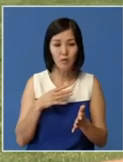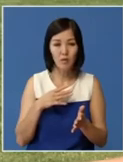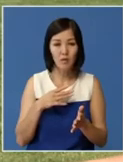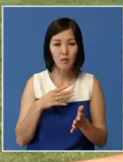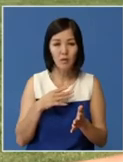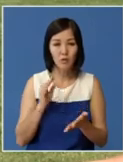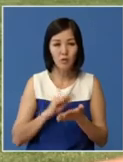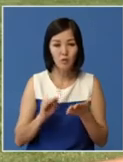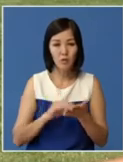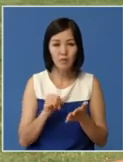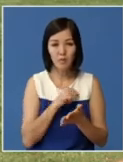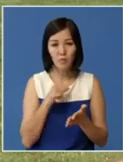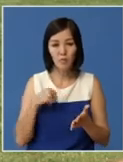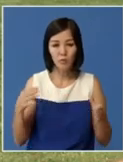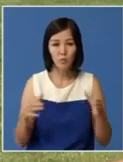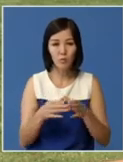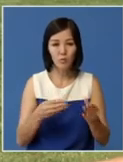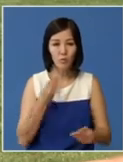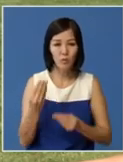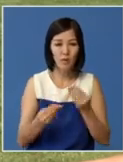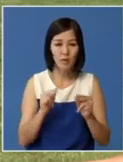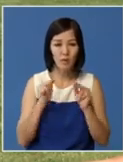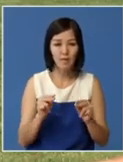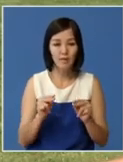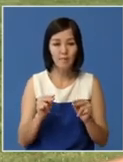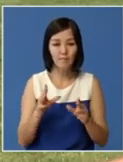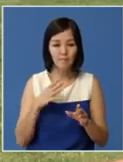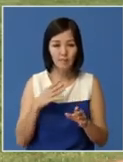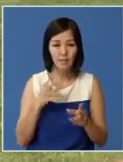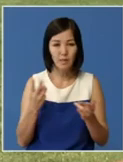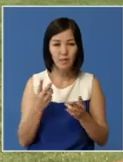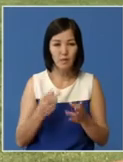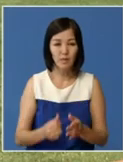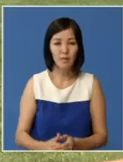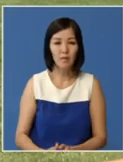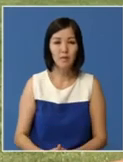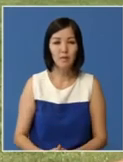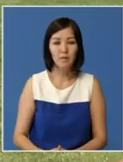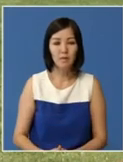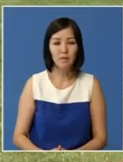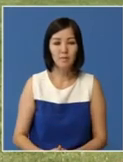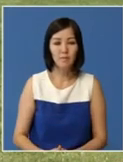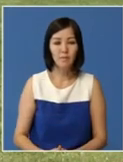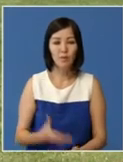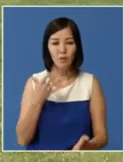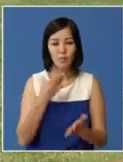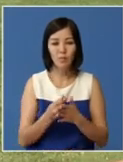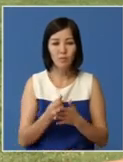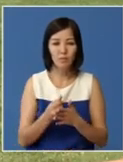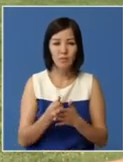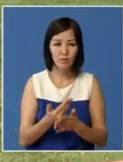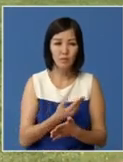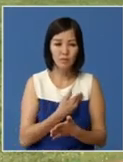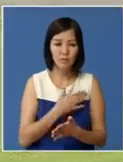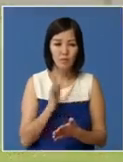де журналистердің өз ойнаған жақсы. Сейдағаң адал болған спорт журналистикасына біз де Сейдағаң түріне адалдық арқылы өзіміздің пейілімізді